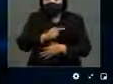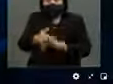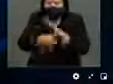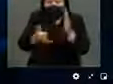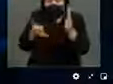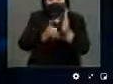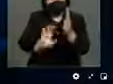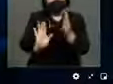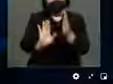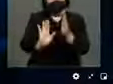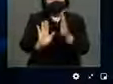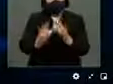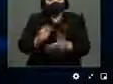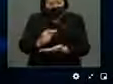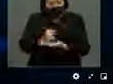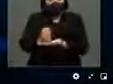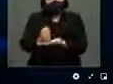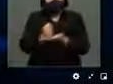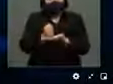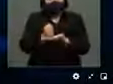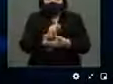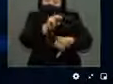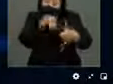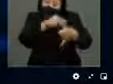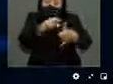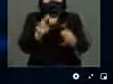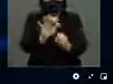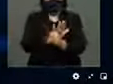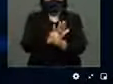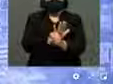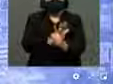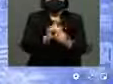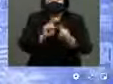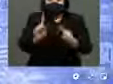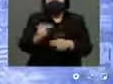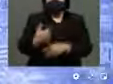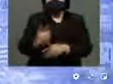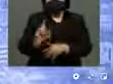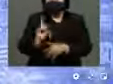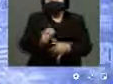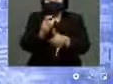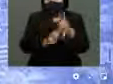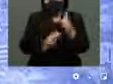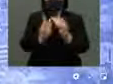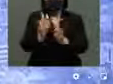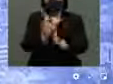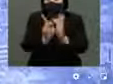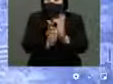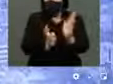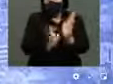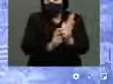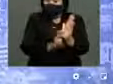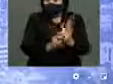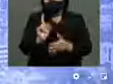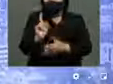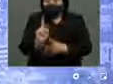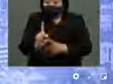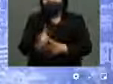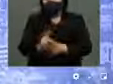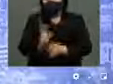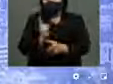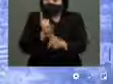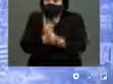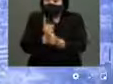จะดูแลท่านอย่างดีนะครับแล้วก็เรื่องทางด้านการกฎหมายก็คงจะมีเหตุที่เราจะต้องว่ากันไปแต่ว่